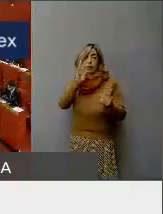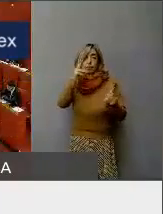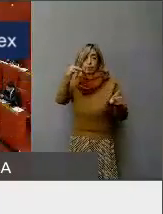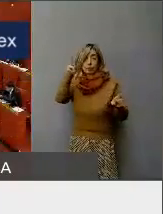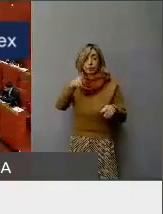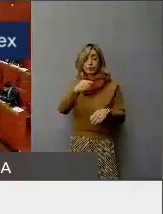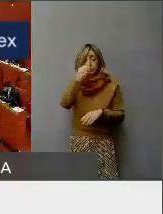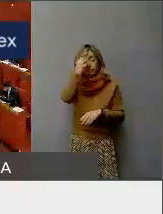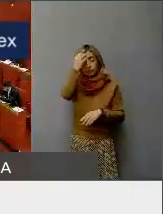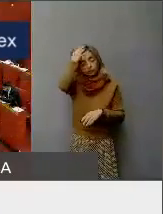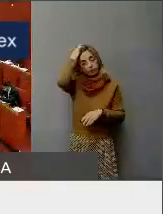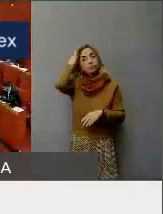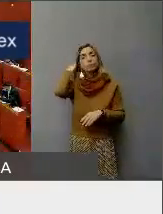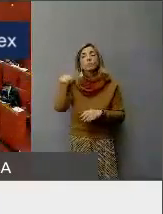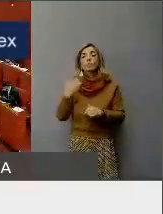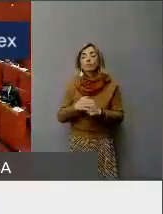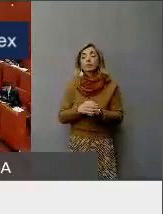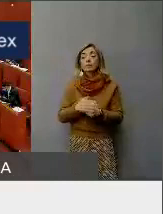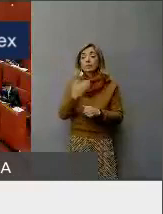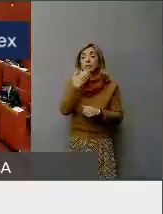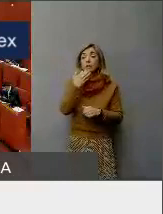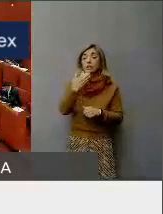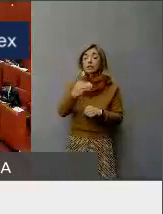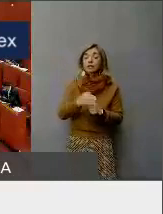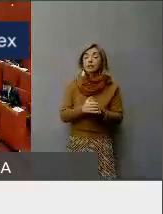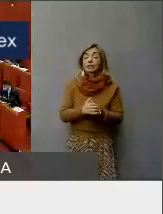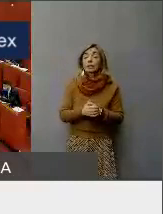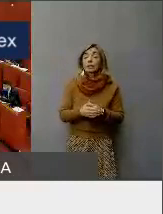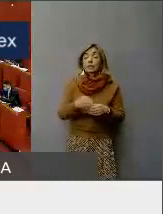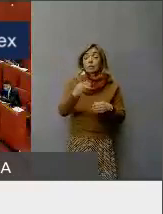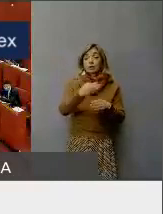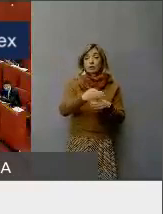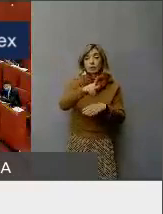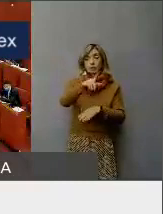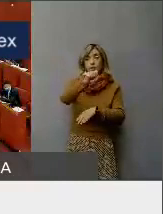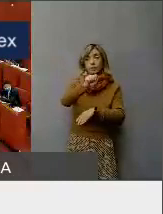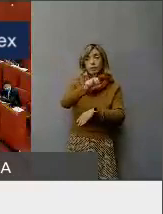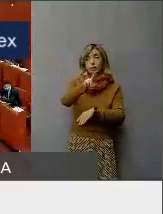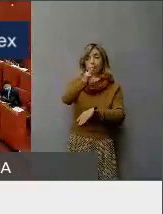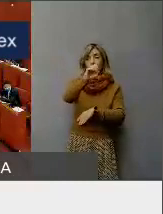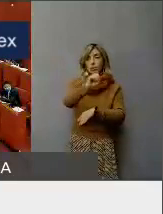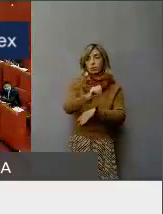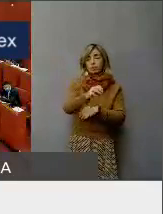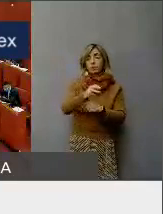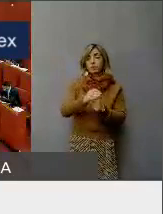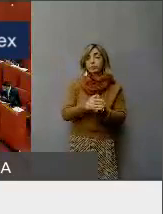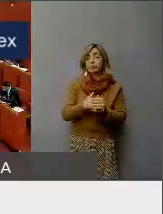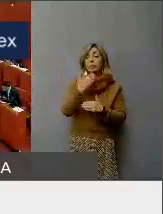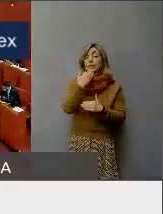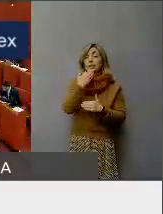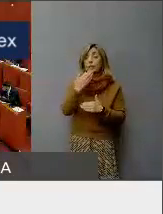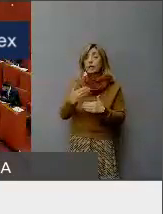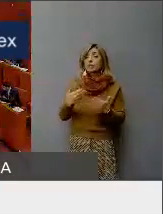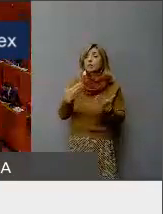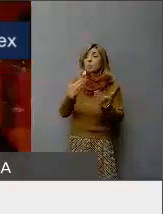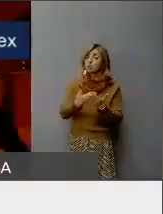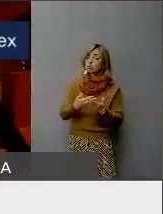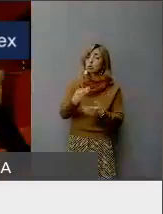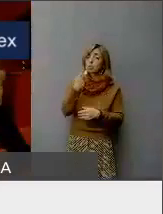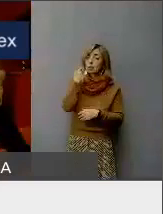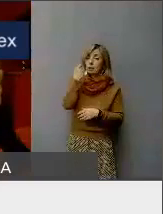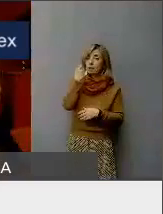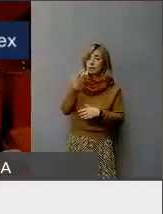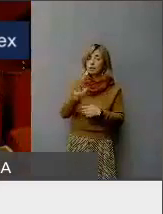grazie consiglio l'avvenente consigliera lauro prima sì grazie a mozione interessante una